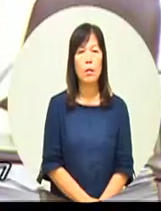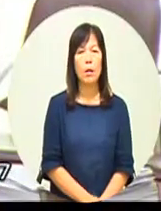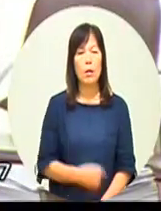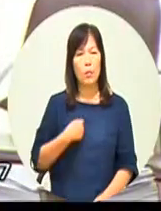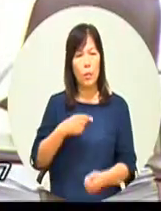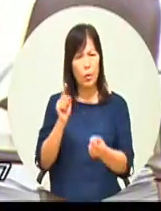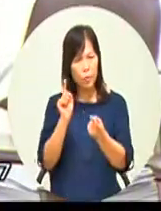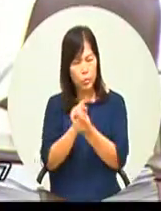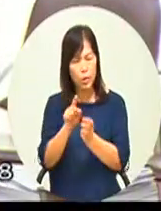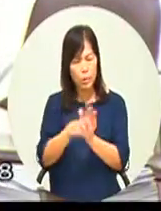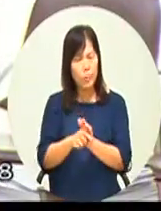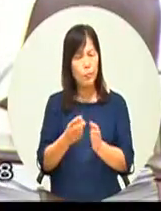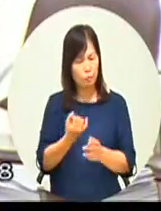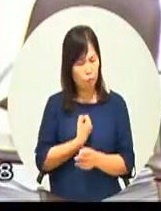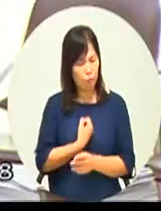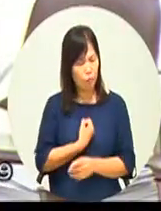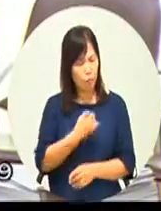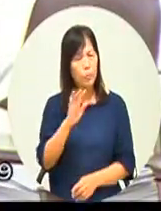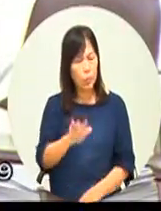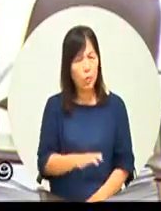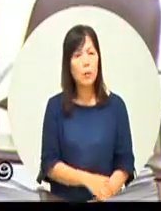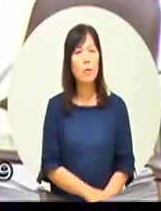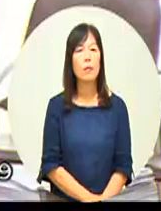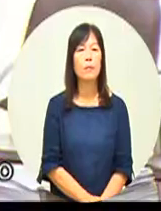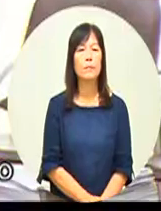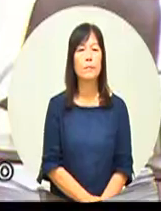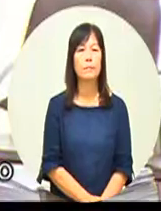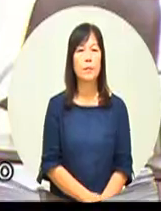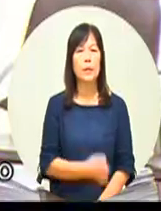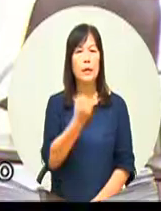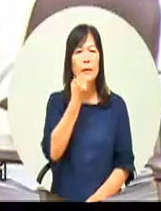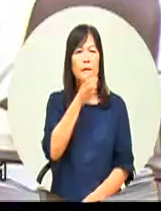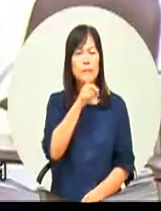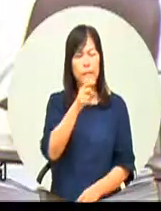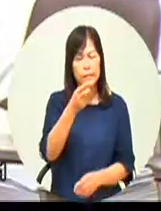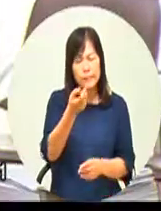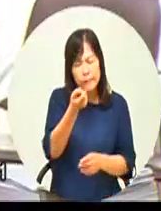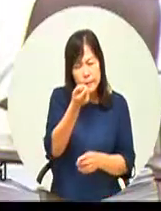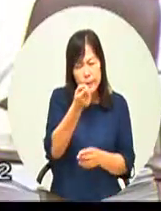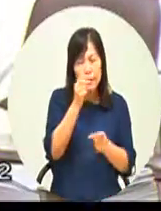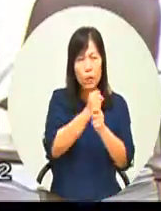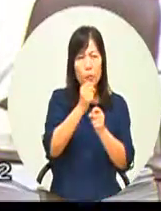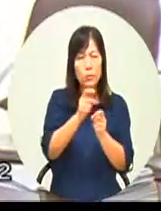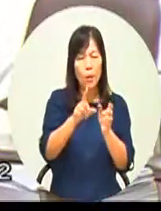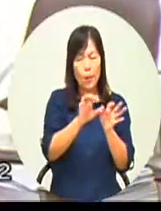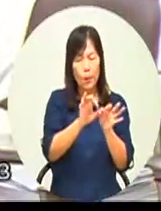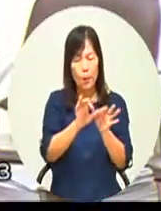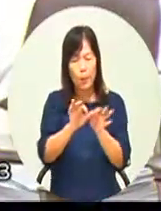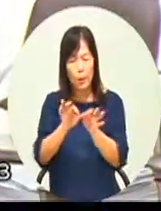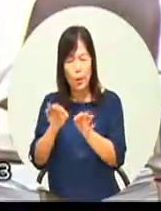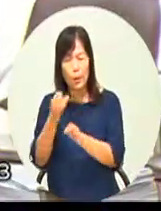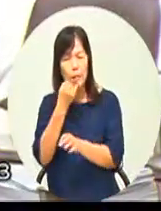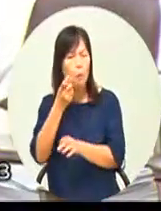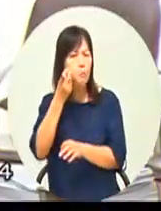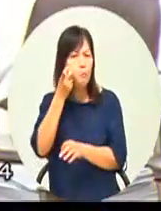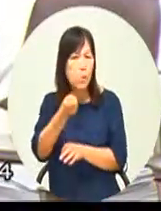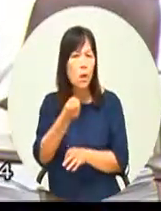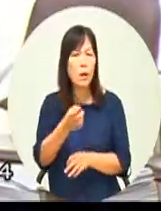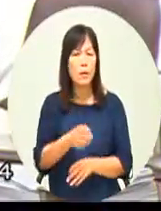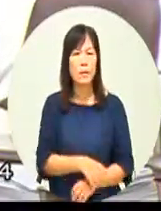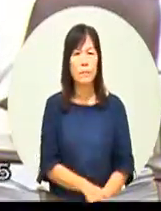你们非常的客气。但是一个小小的工作，会当一拖拖十个月，